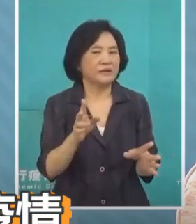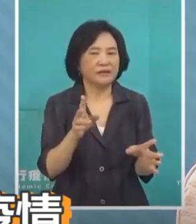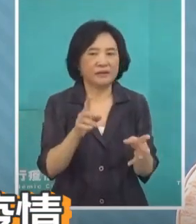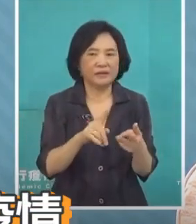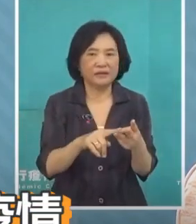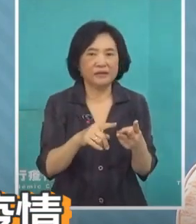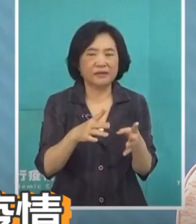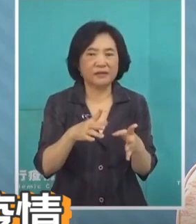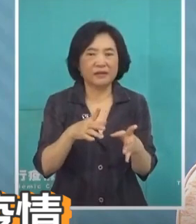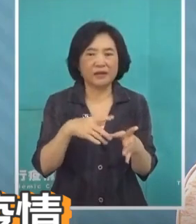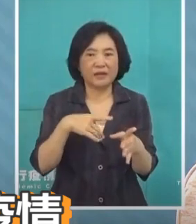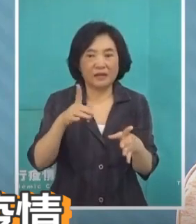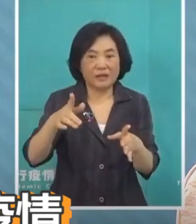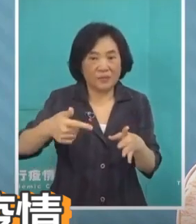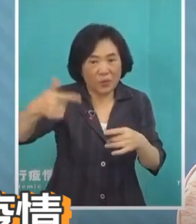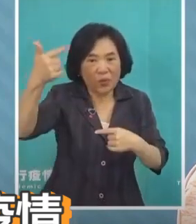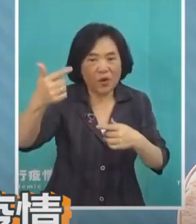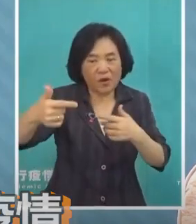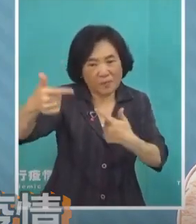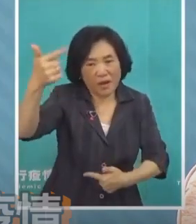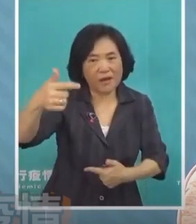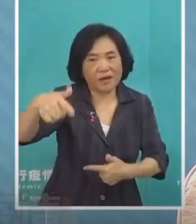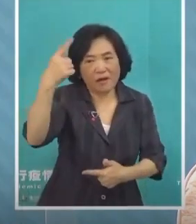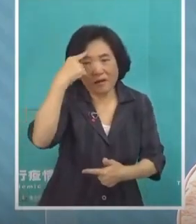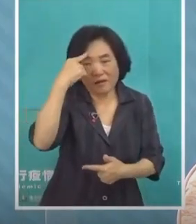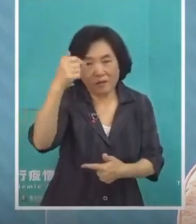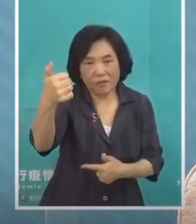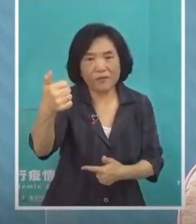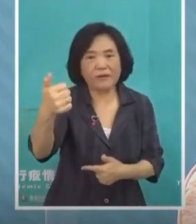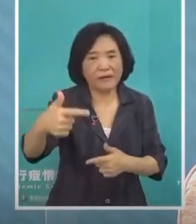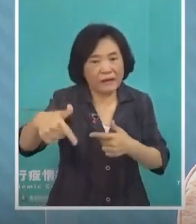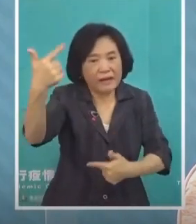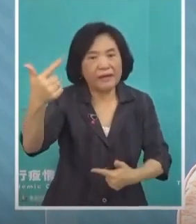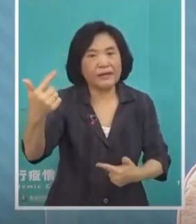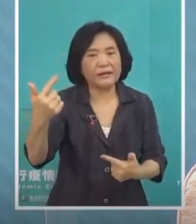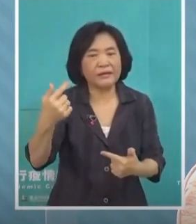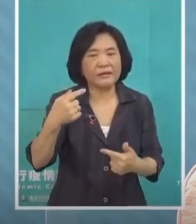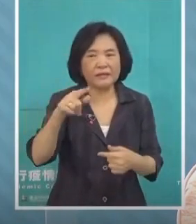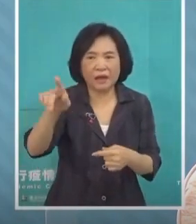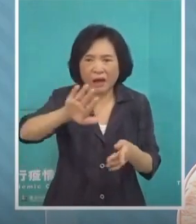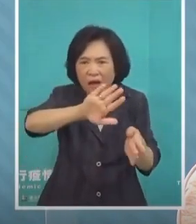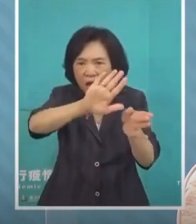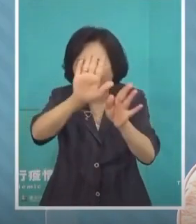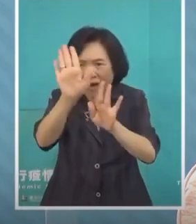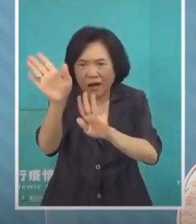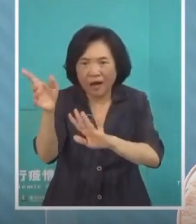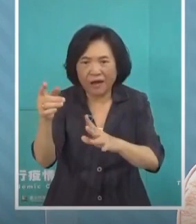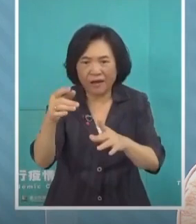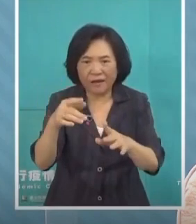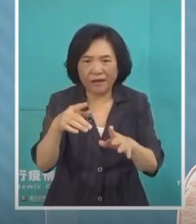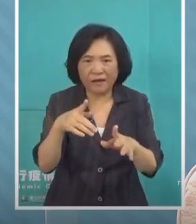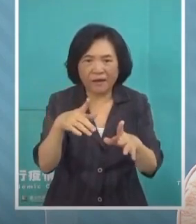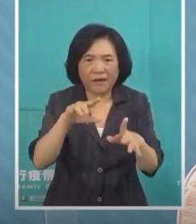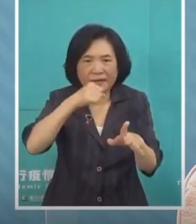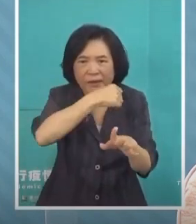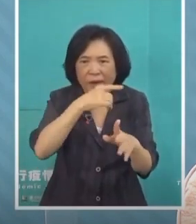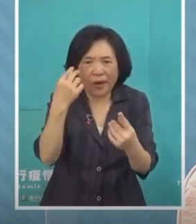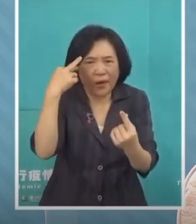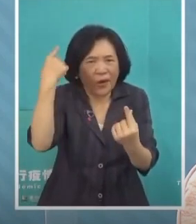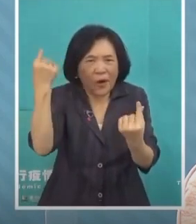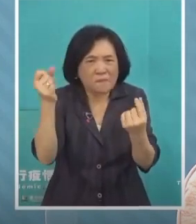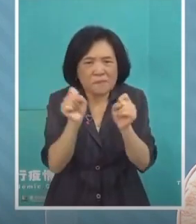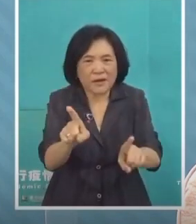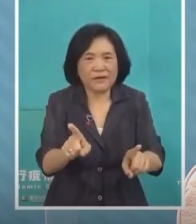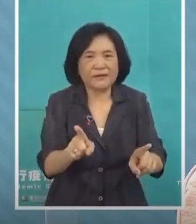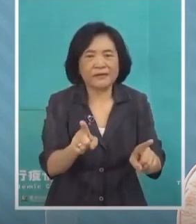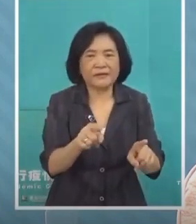差不多找了我们50天了，所以我去看泰国的发展的趋势跟台湾简直就一模一样，他们